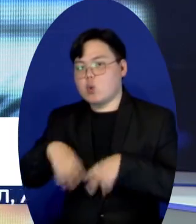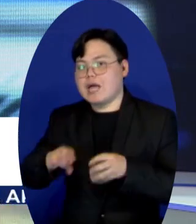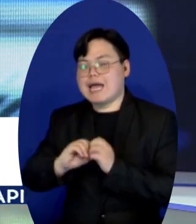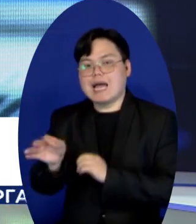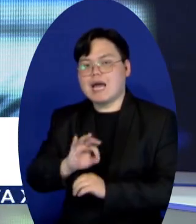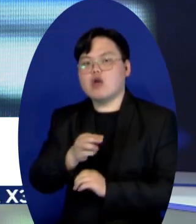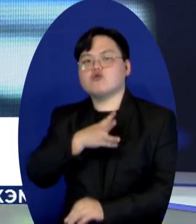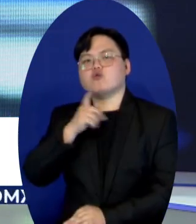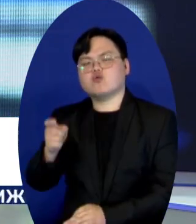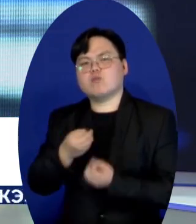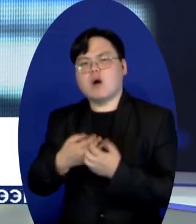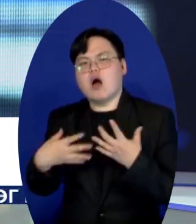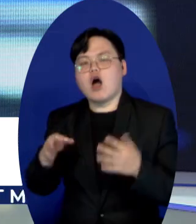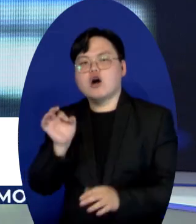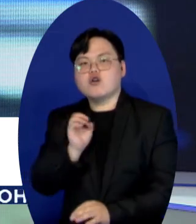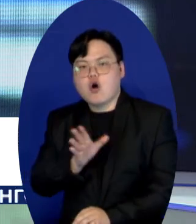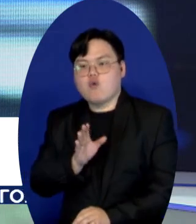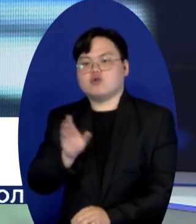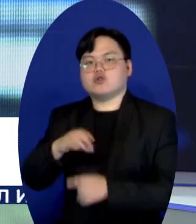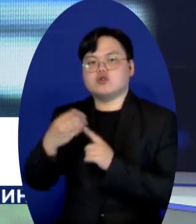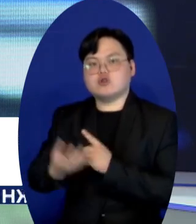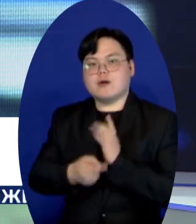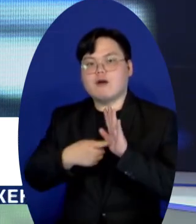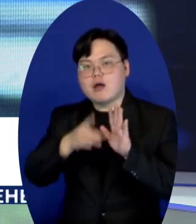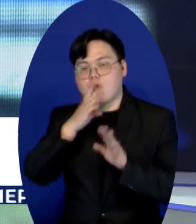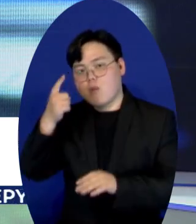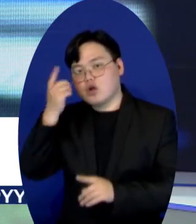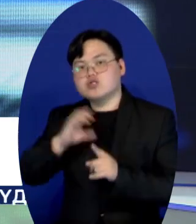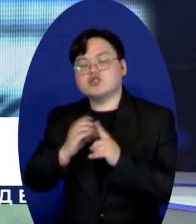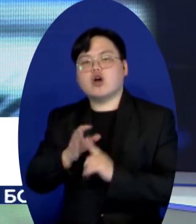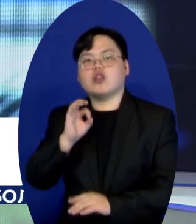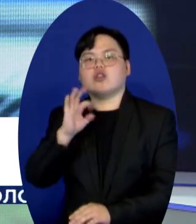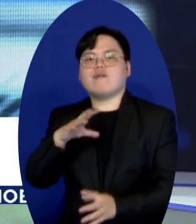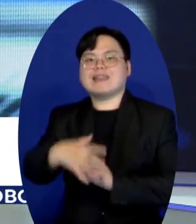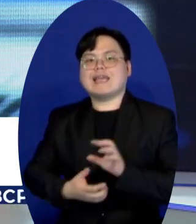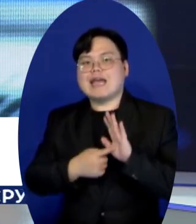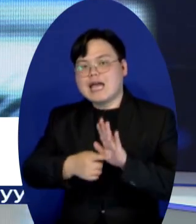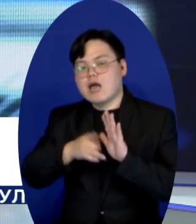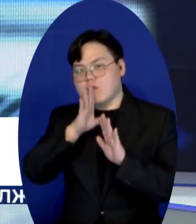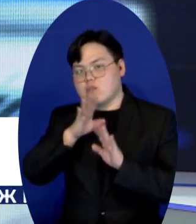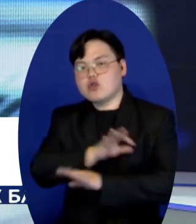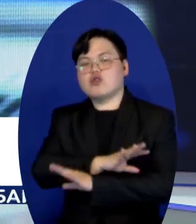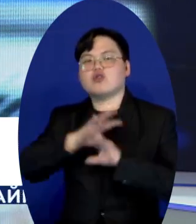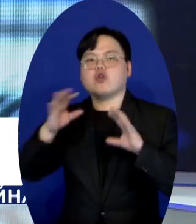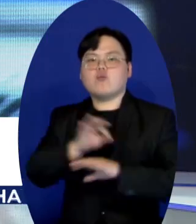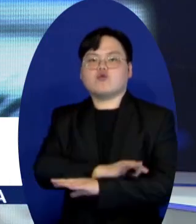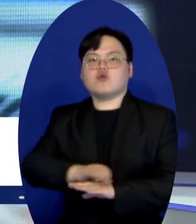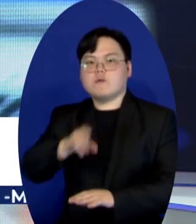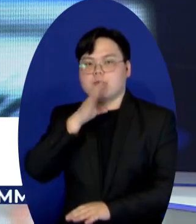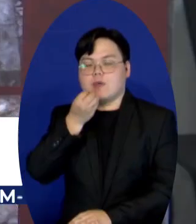түүхийн олон үнэт өвүүдийг олонний хүртэл болгох Монголын соёлын өвийг дэлхийд дахин таниулах том төсөл болно гэж үзэж байгаа юм байна.